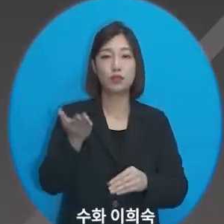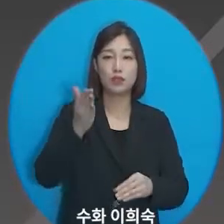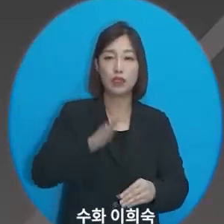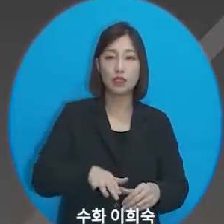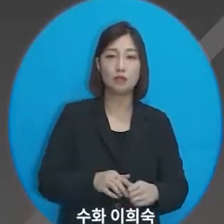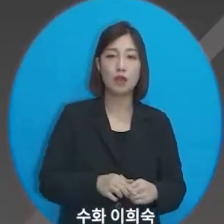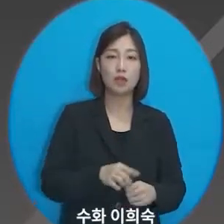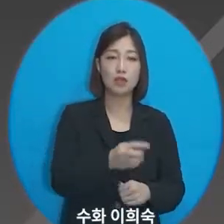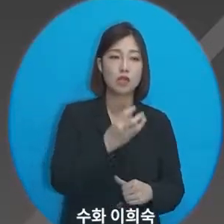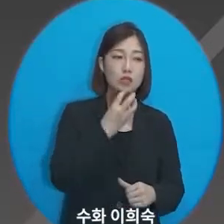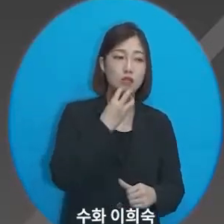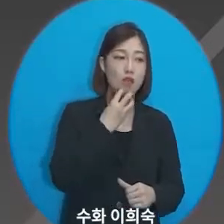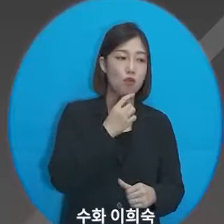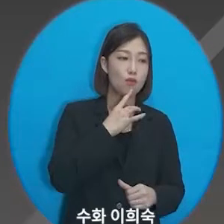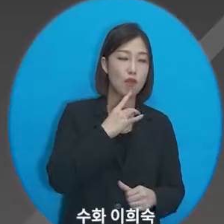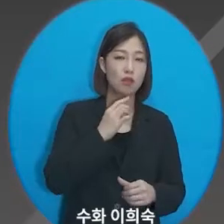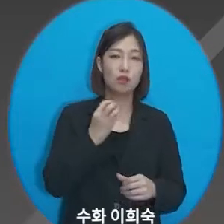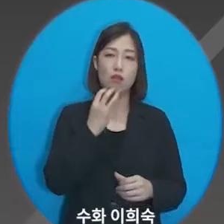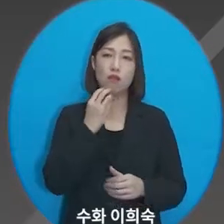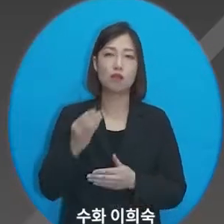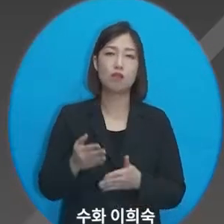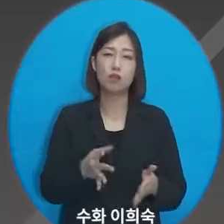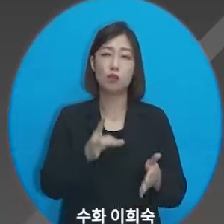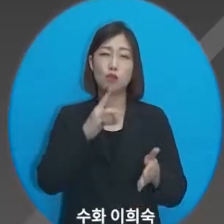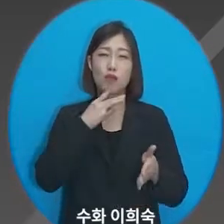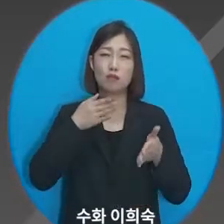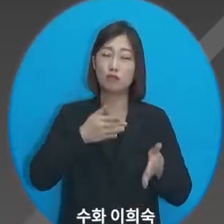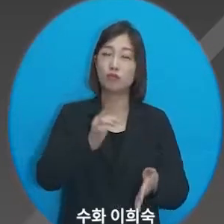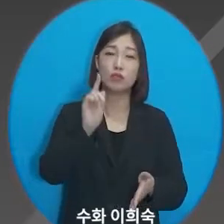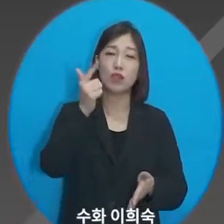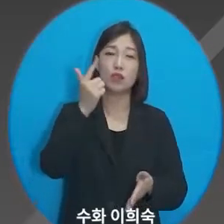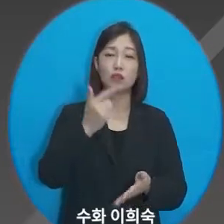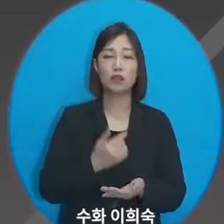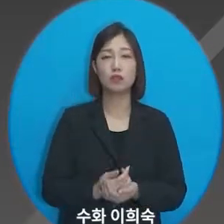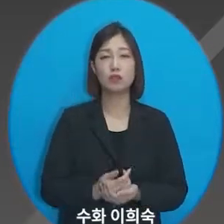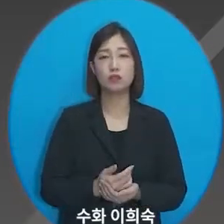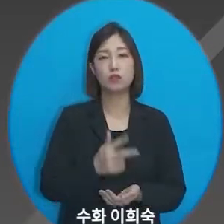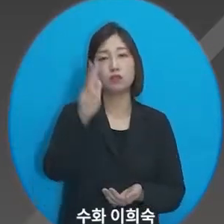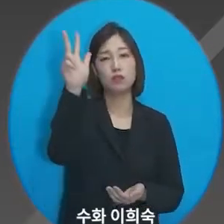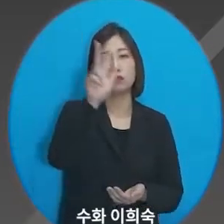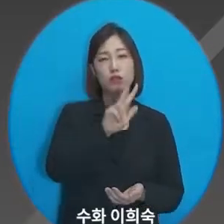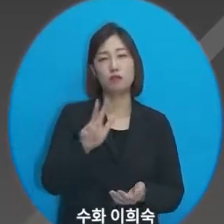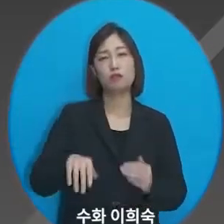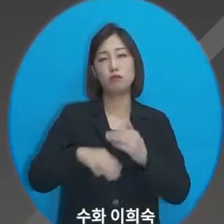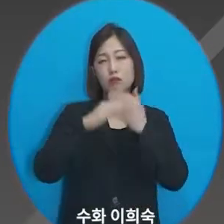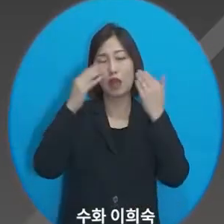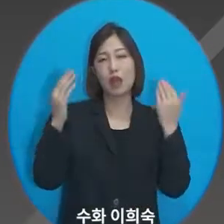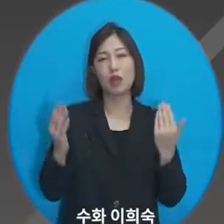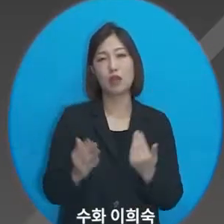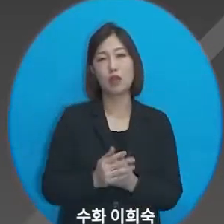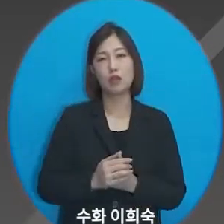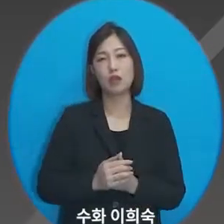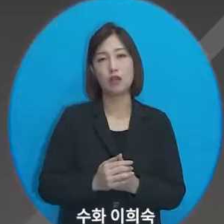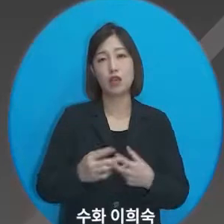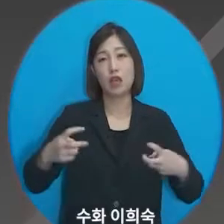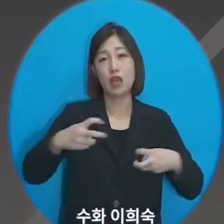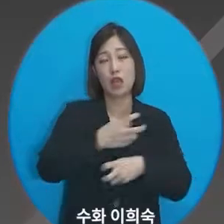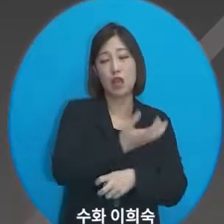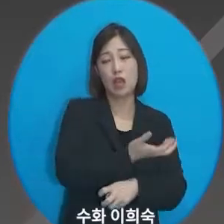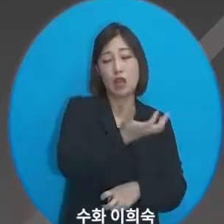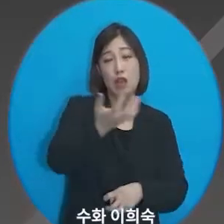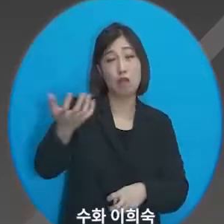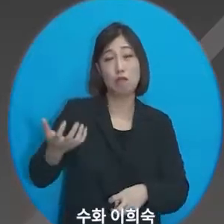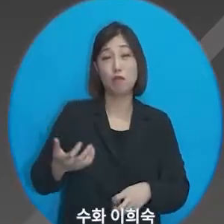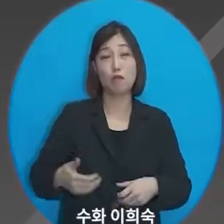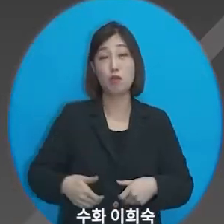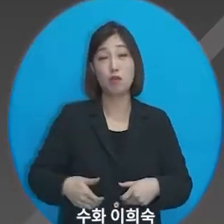이 장애인분들이나 어떤 소외계층이 편한 건 아니거든요. 우리는 이동할 수 있는 자유가 있기 때문에. 그래서